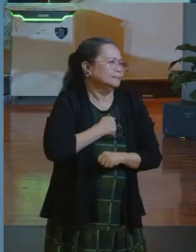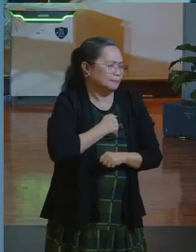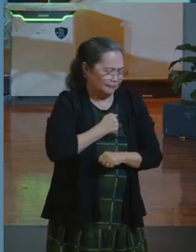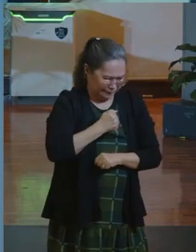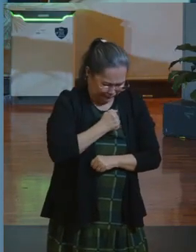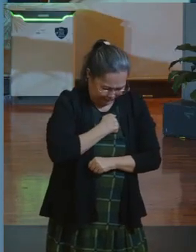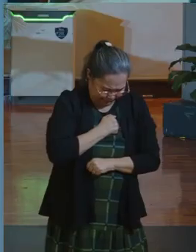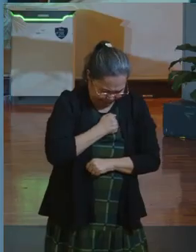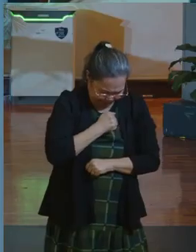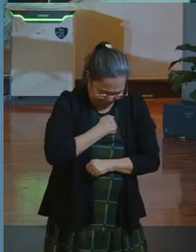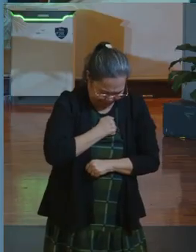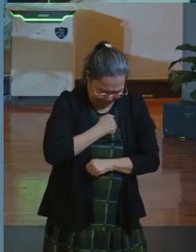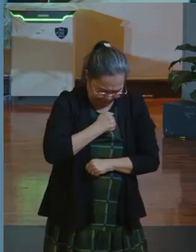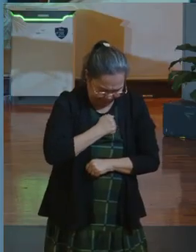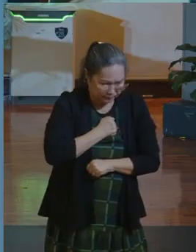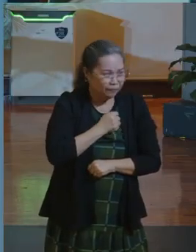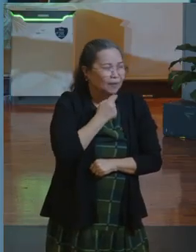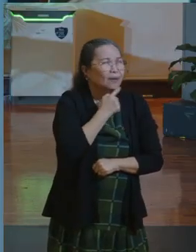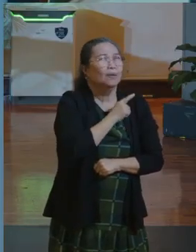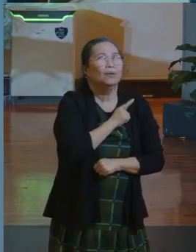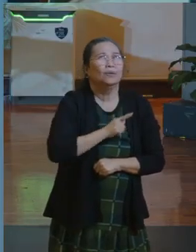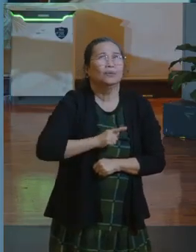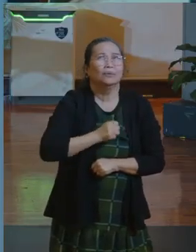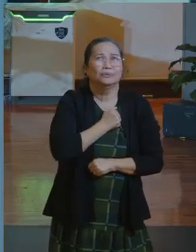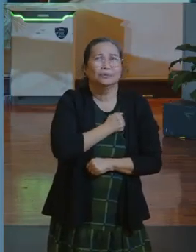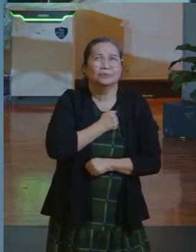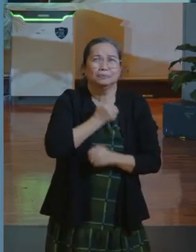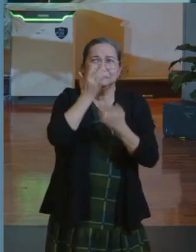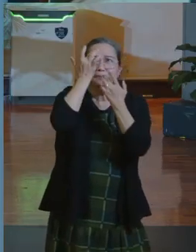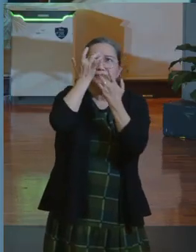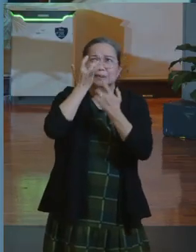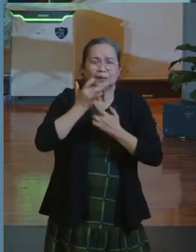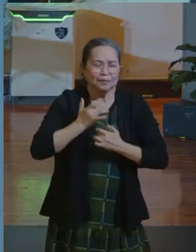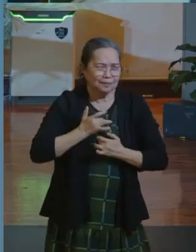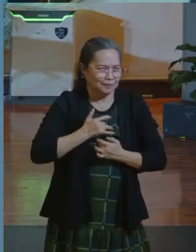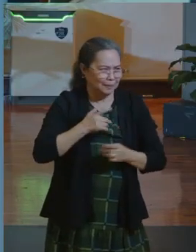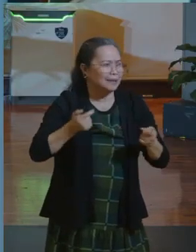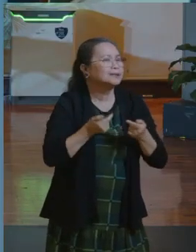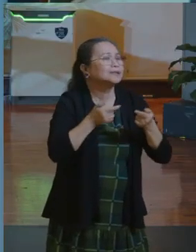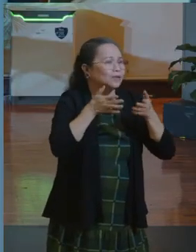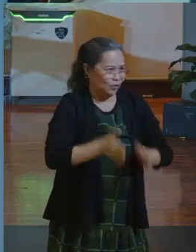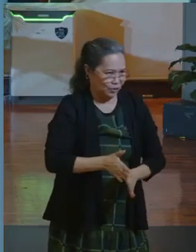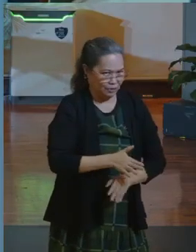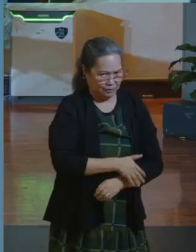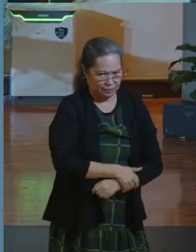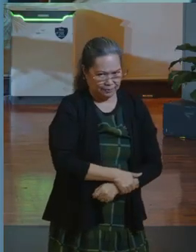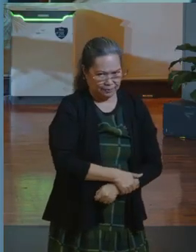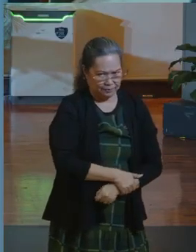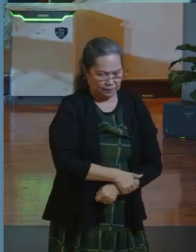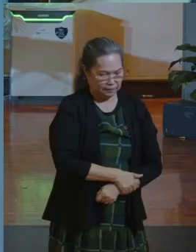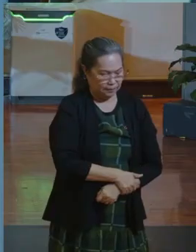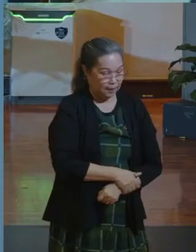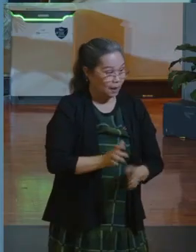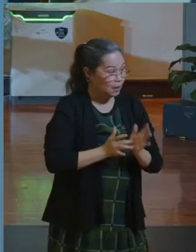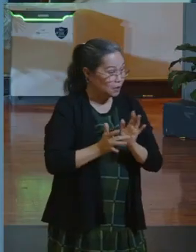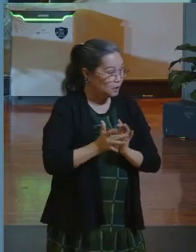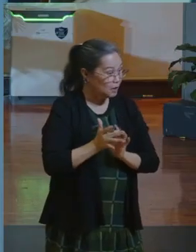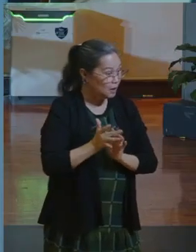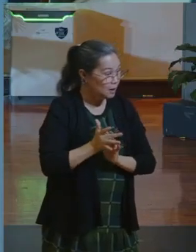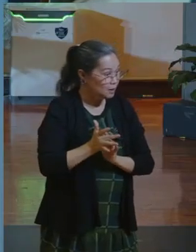inaampas ang kanyang dibdib. Sabi niya, Lord, have mercy on me, a sinner. Sabi ng Panginoon, yun